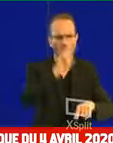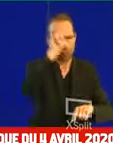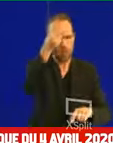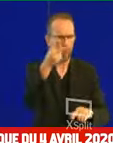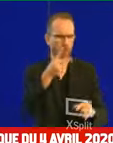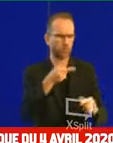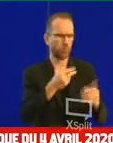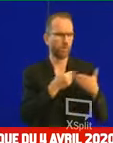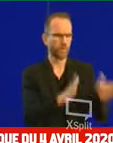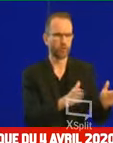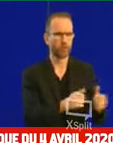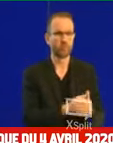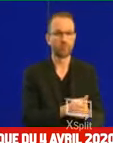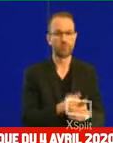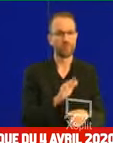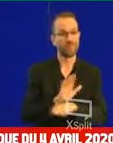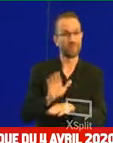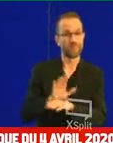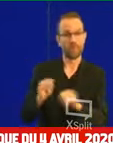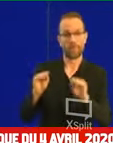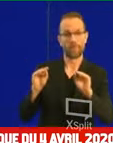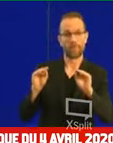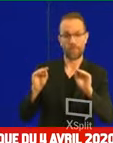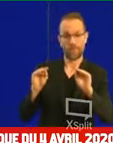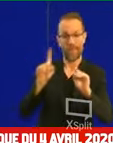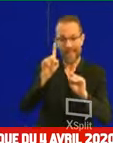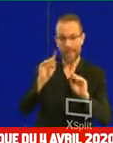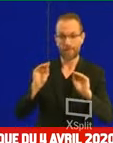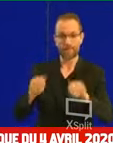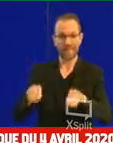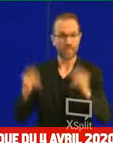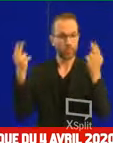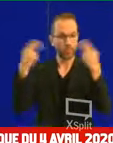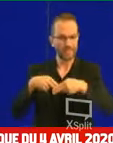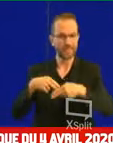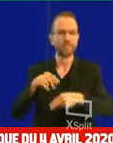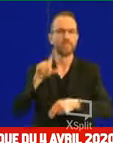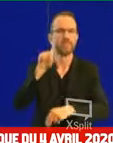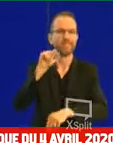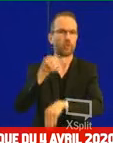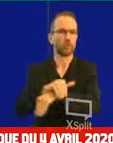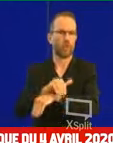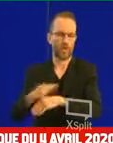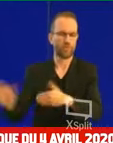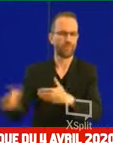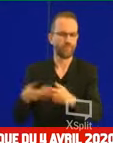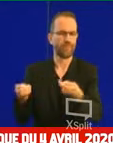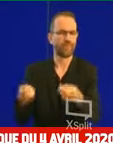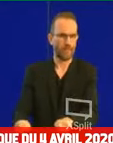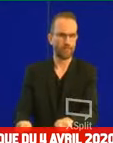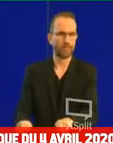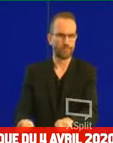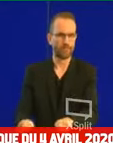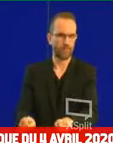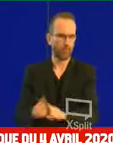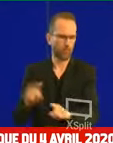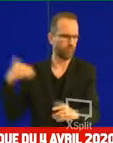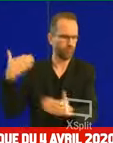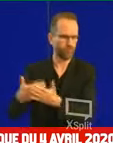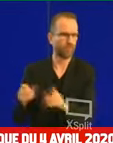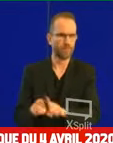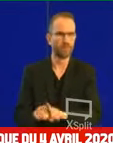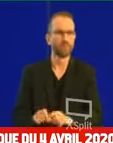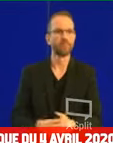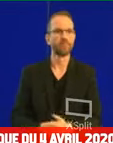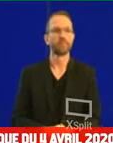mariages peuvent avoir lieu en présence du couple des témoins de l'officier d'état civil si on parle d'un mariage civil et